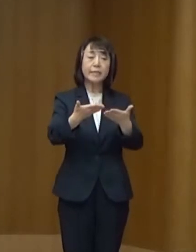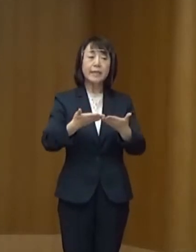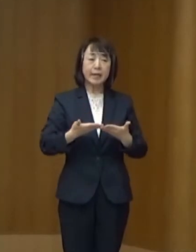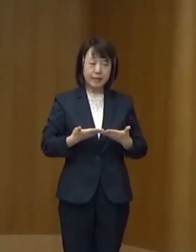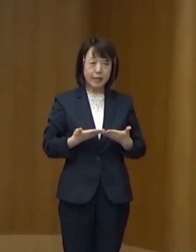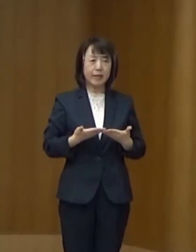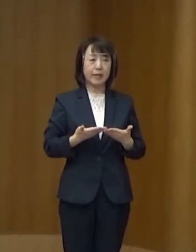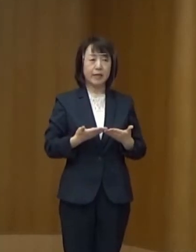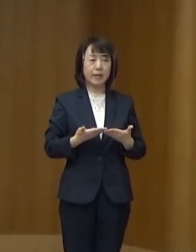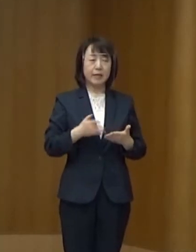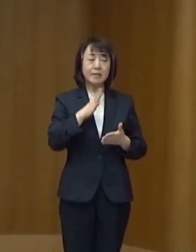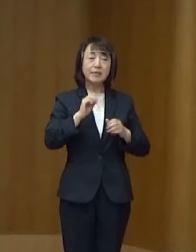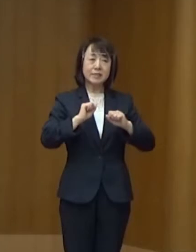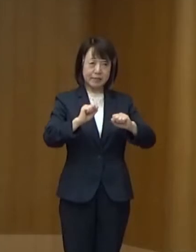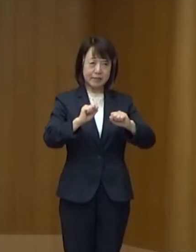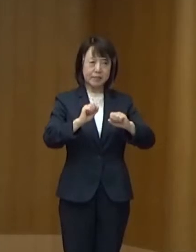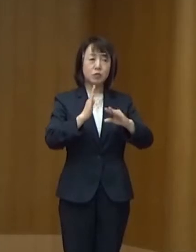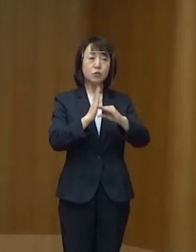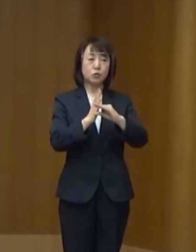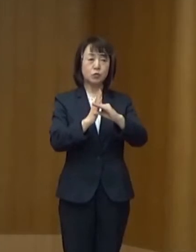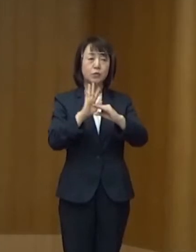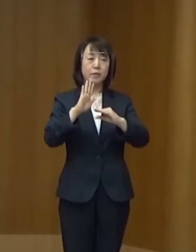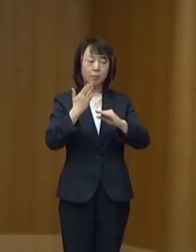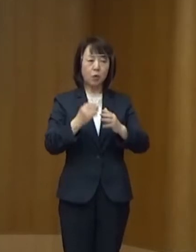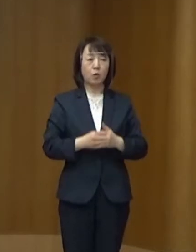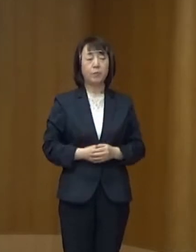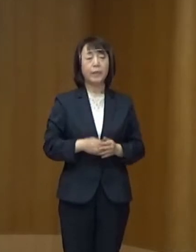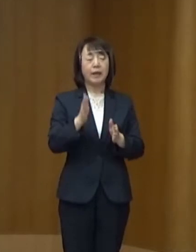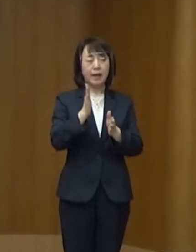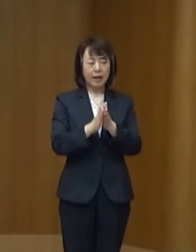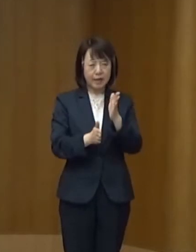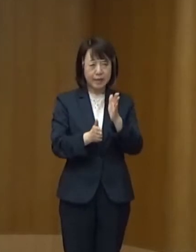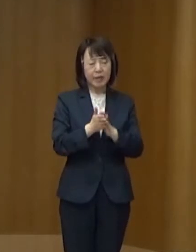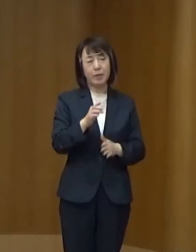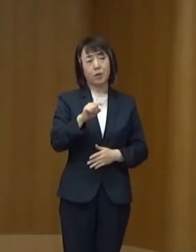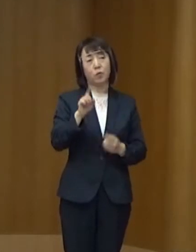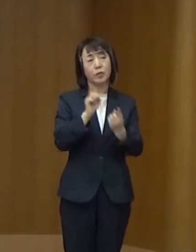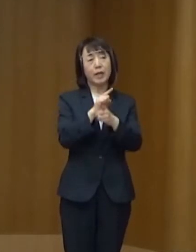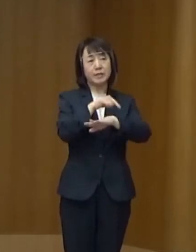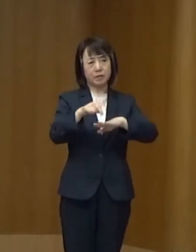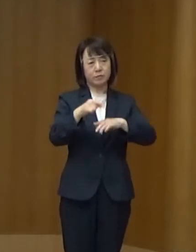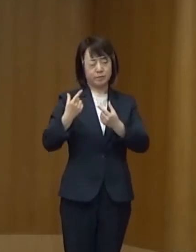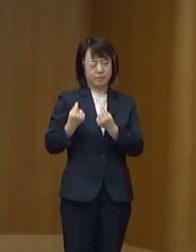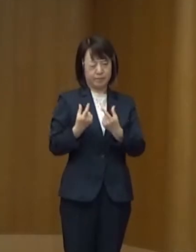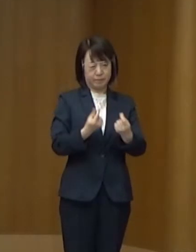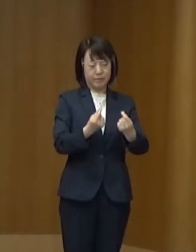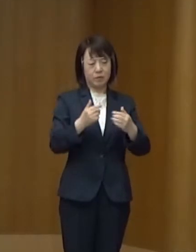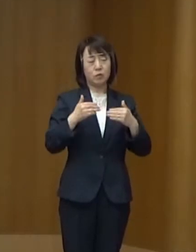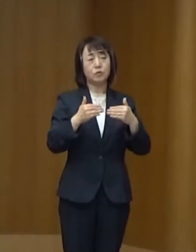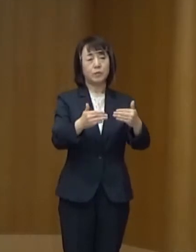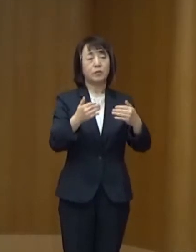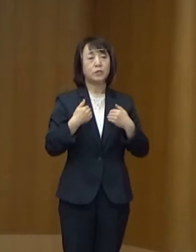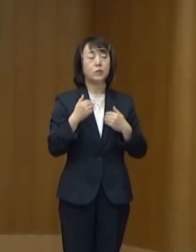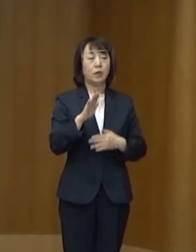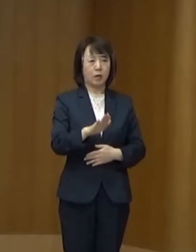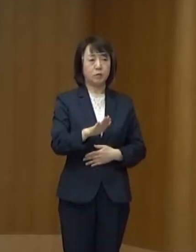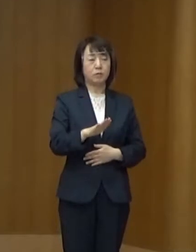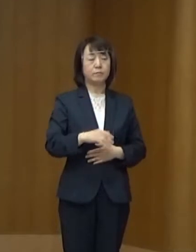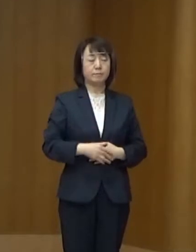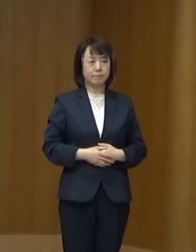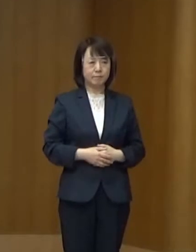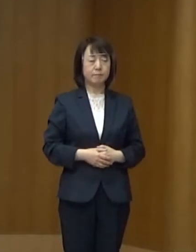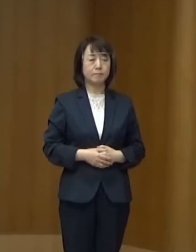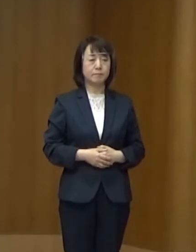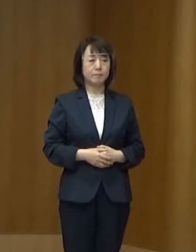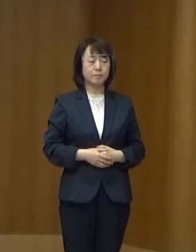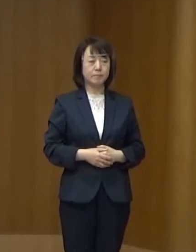して実施をしているところでありますけれども、改めてこの対策を徹底をしていかなければならないという状況に